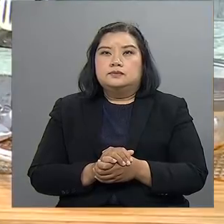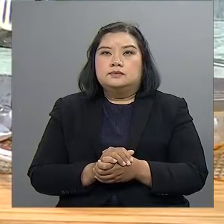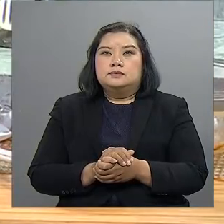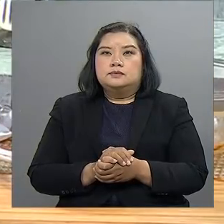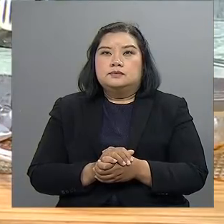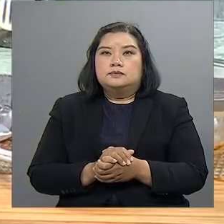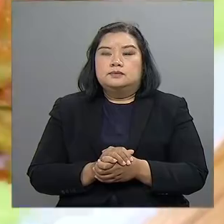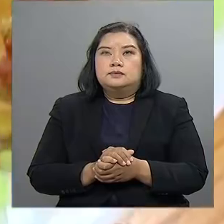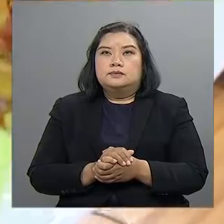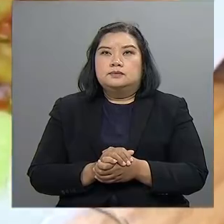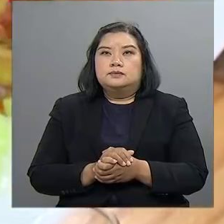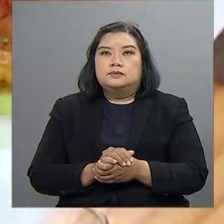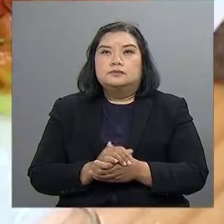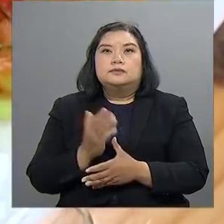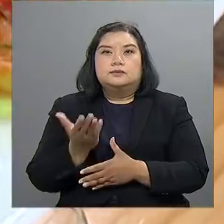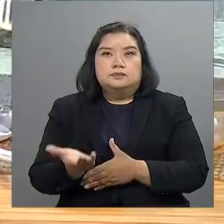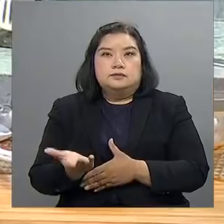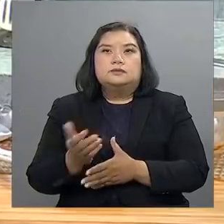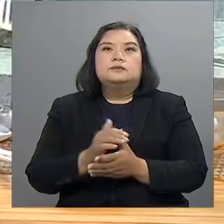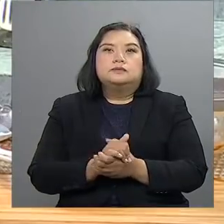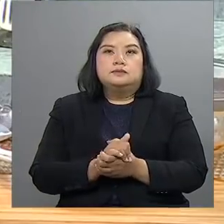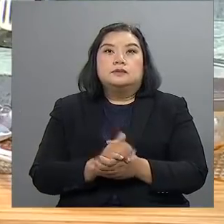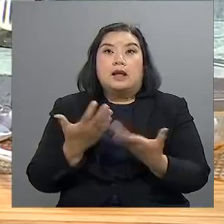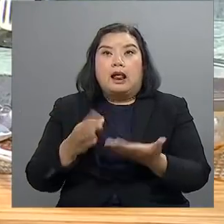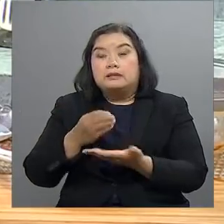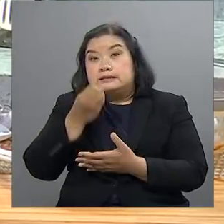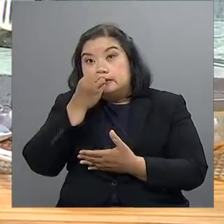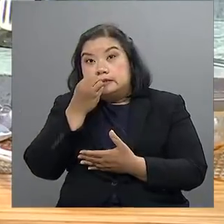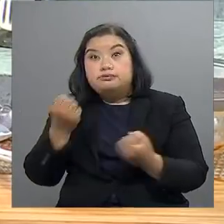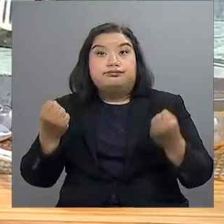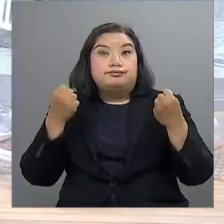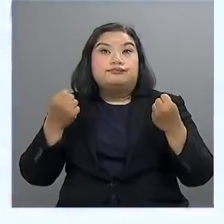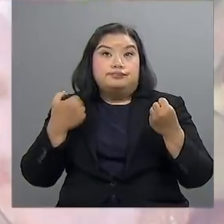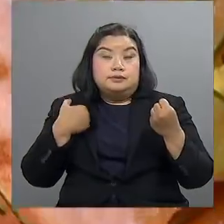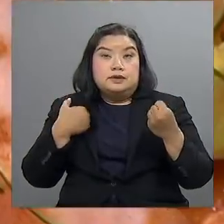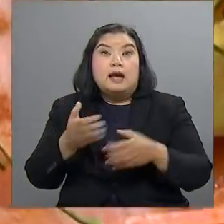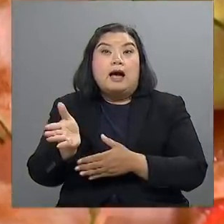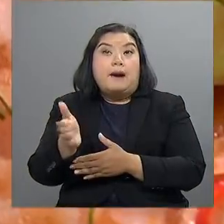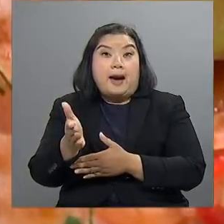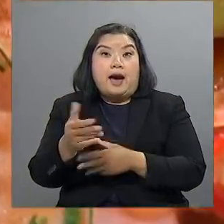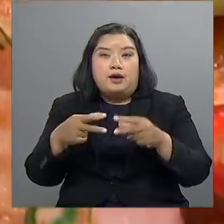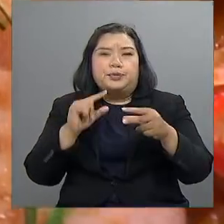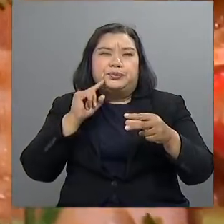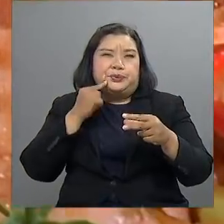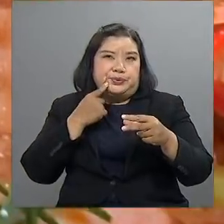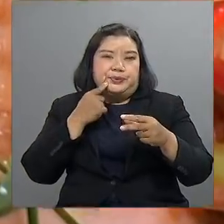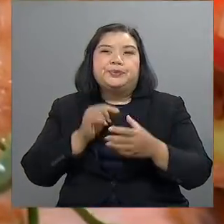และนี่ก็คือเมนูสุขภาพพล่าปลาแซลมอนมะระสดค่ะ